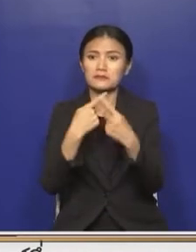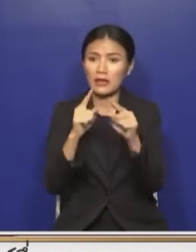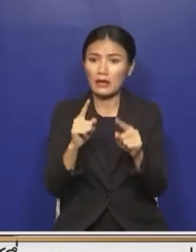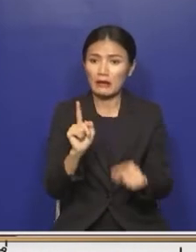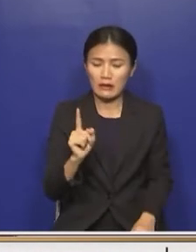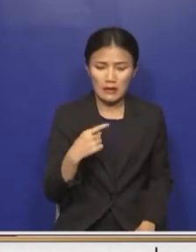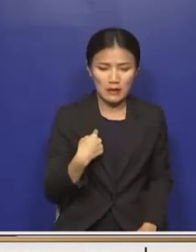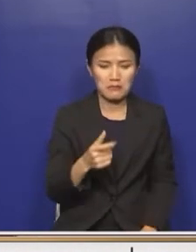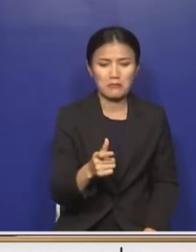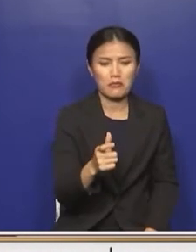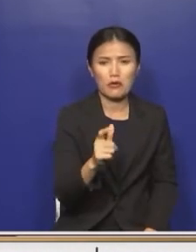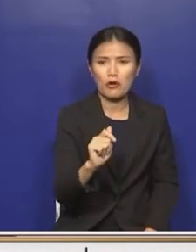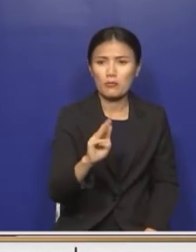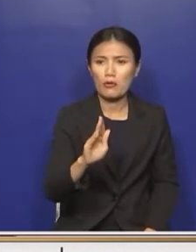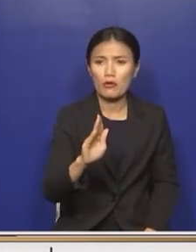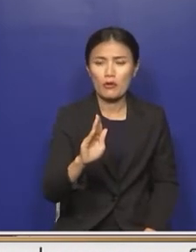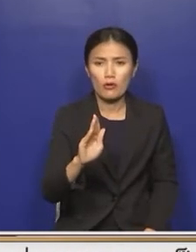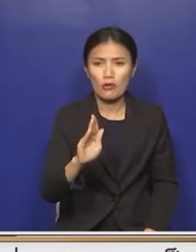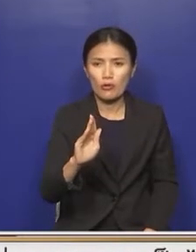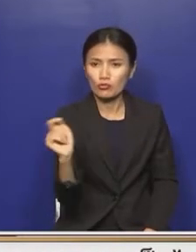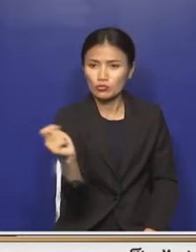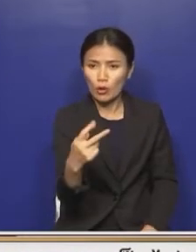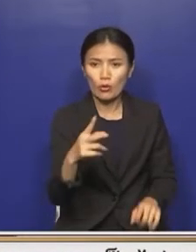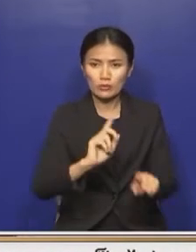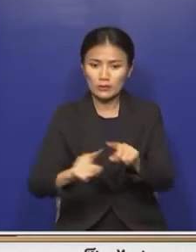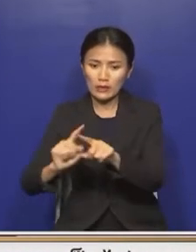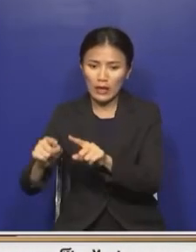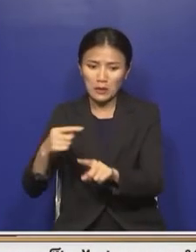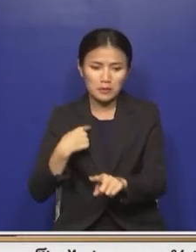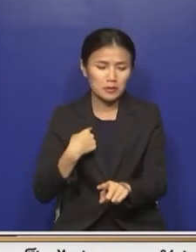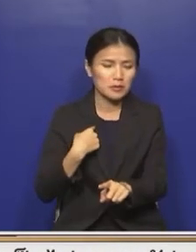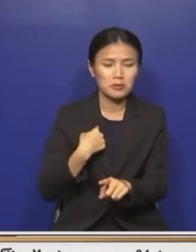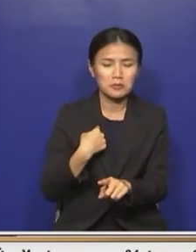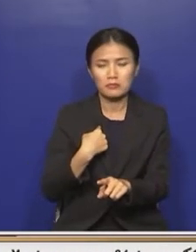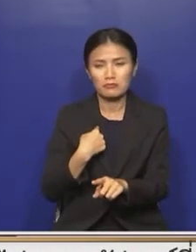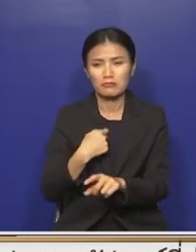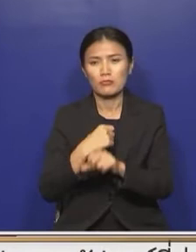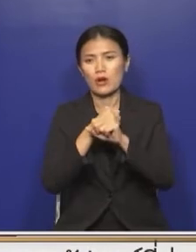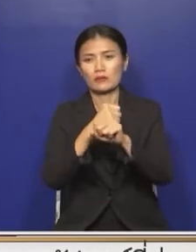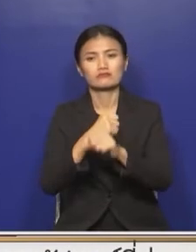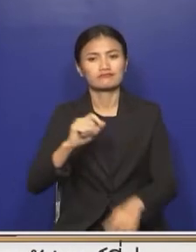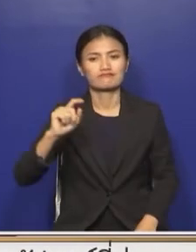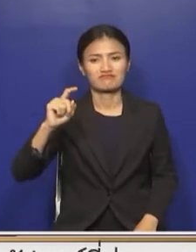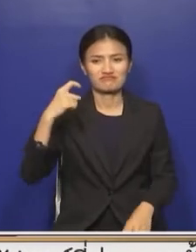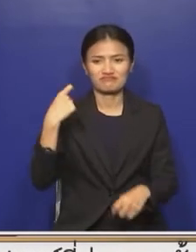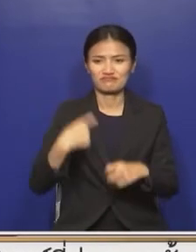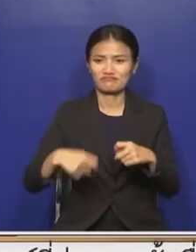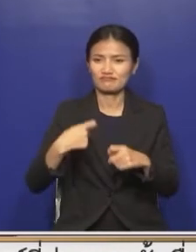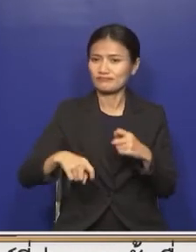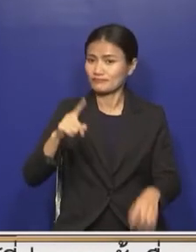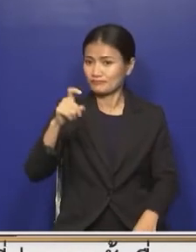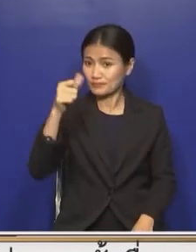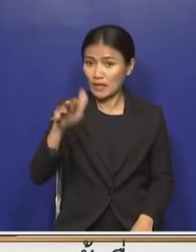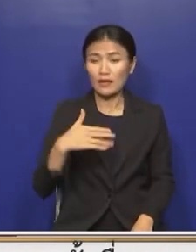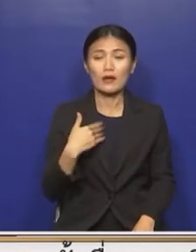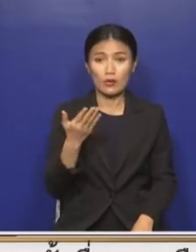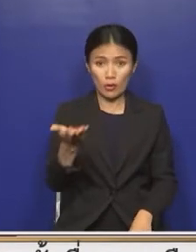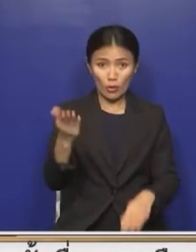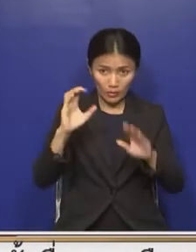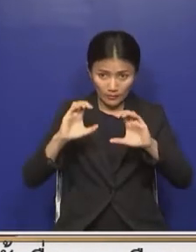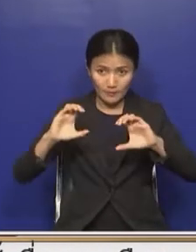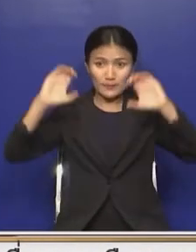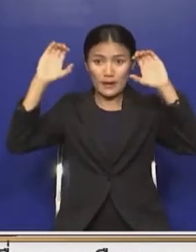ใช้งบประมาณในการป้องกันการแพร่ระบาดของโรคโควิชได้กับผมขอให้รัฐบาลตัวเองเพราะ